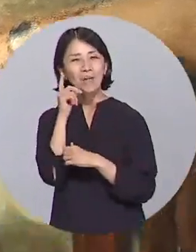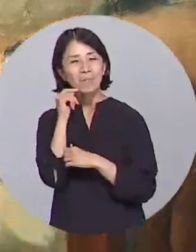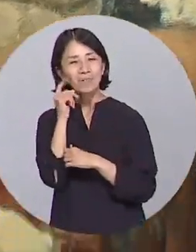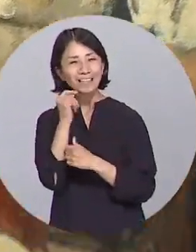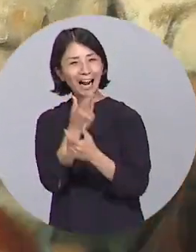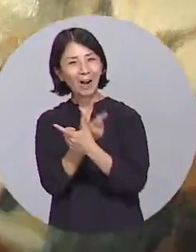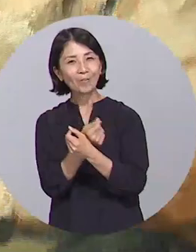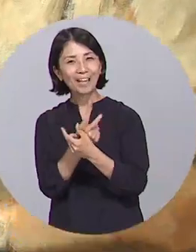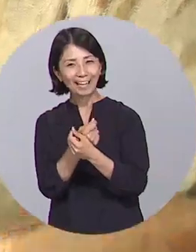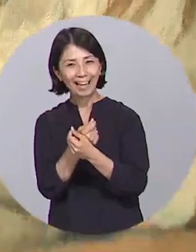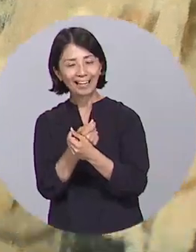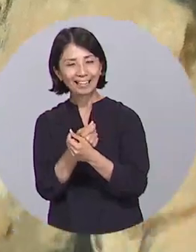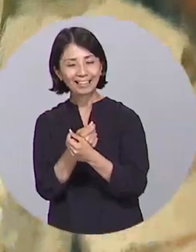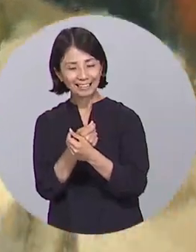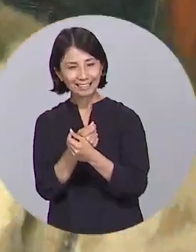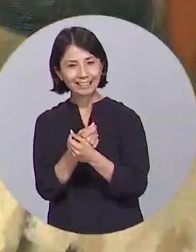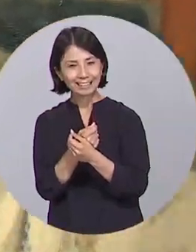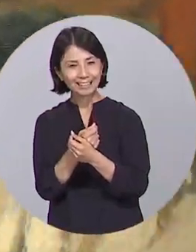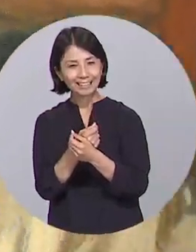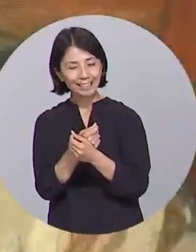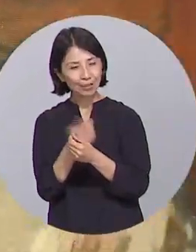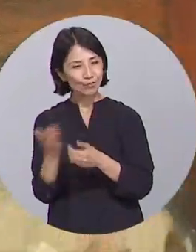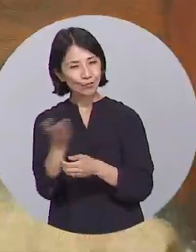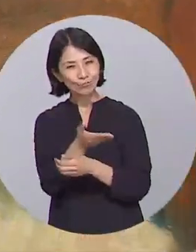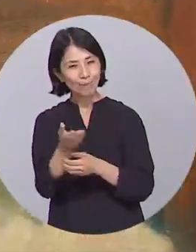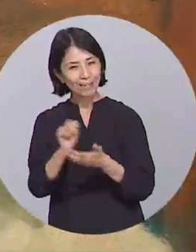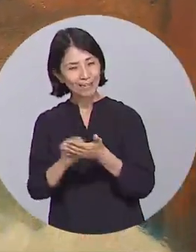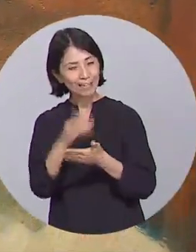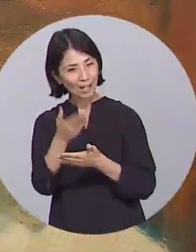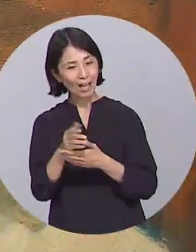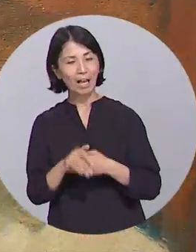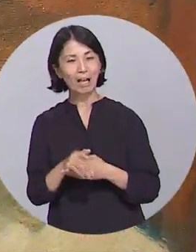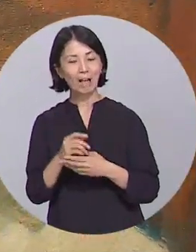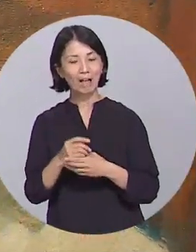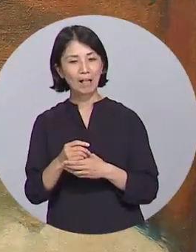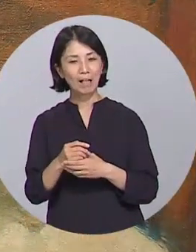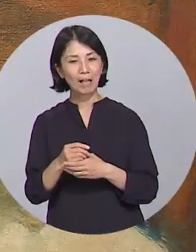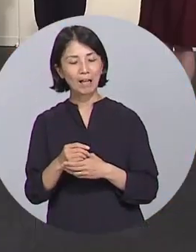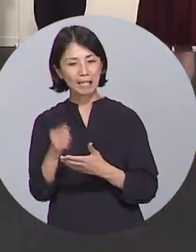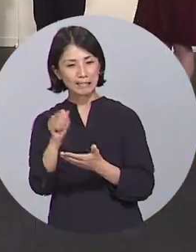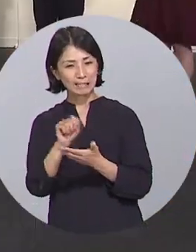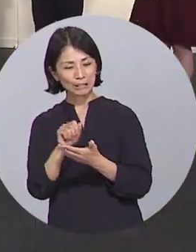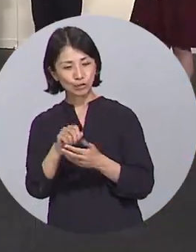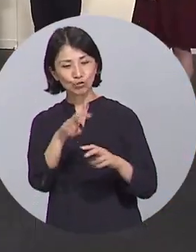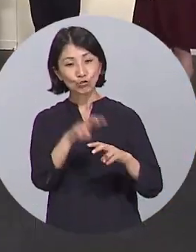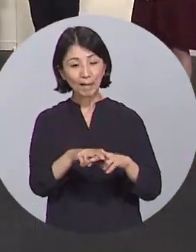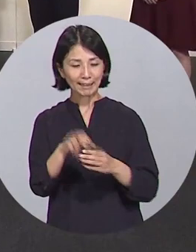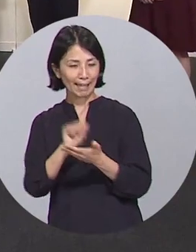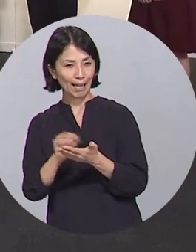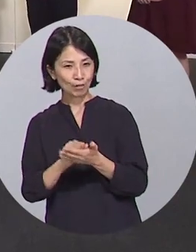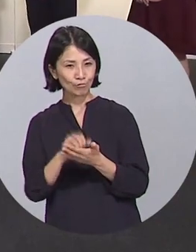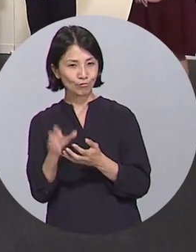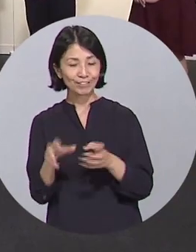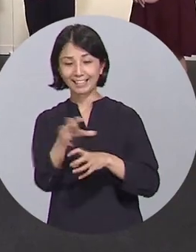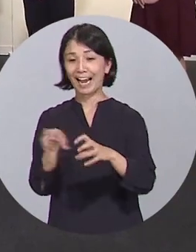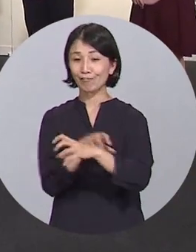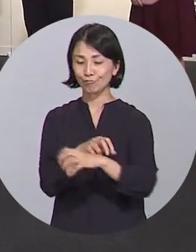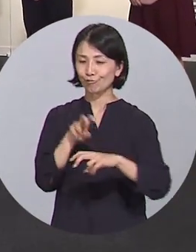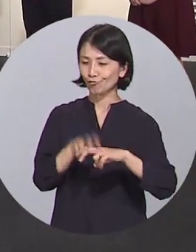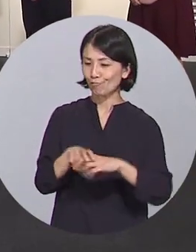互いにこう描き合っていたのかもしれません。 僕描くんで描いてくださいみたいな感じで